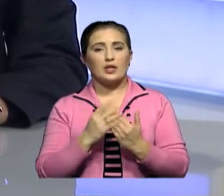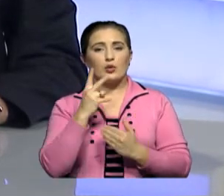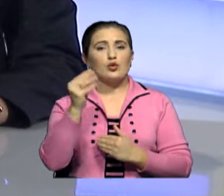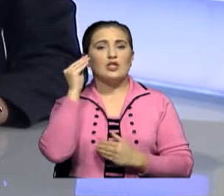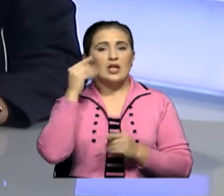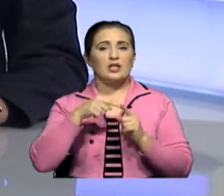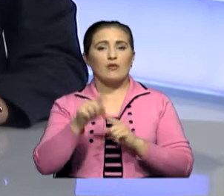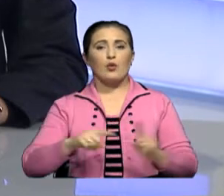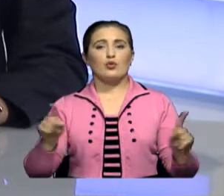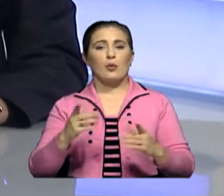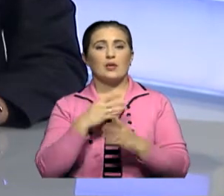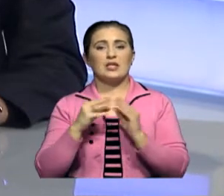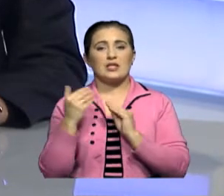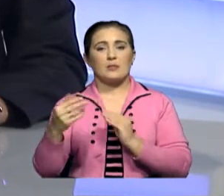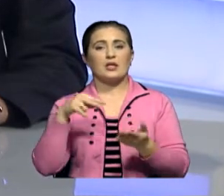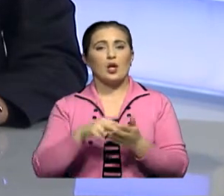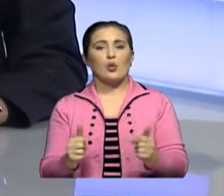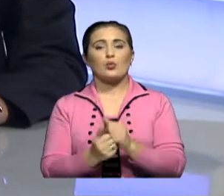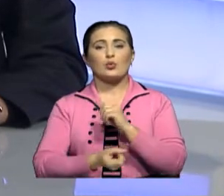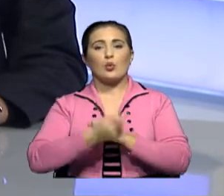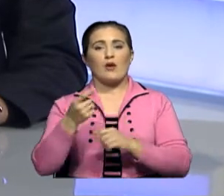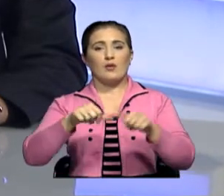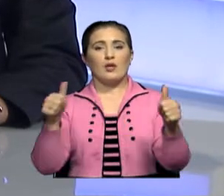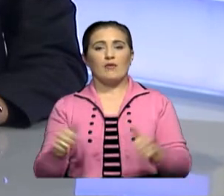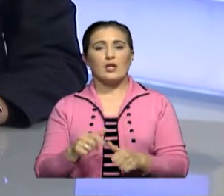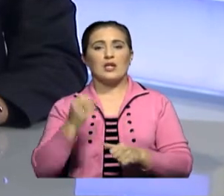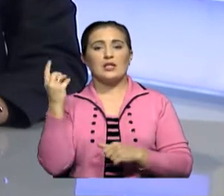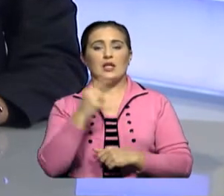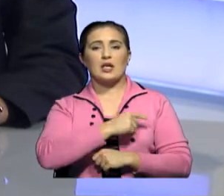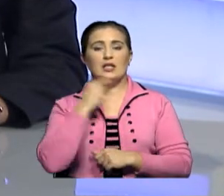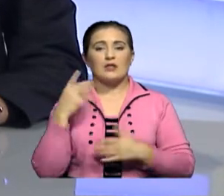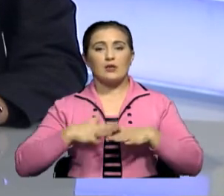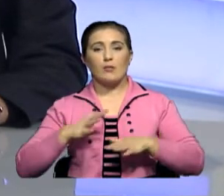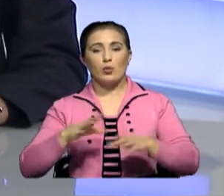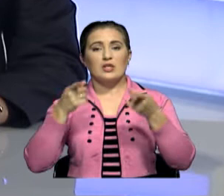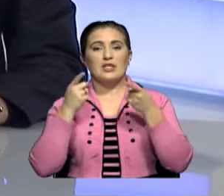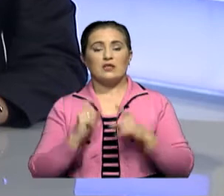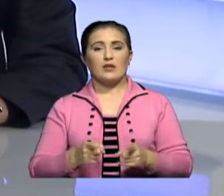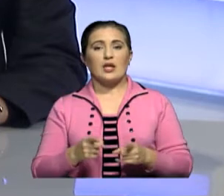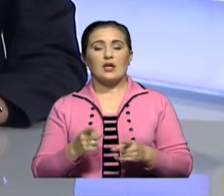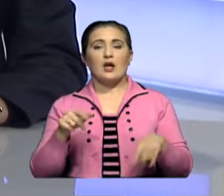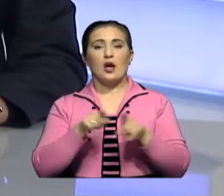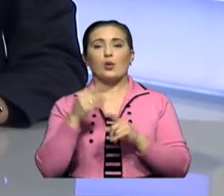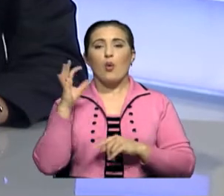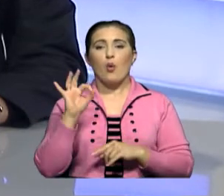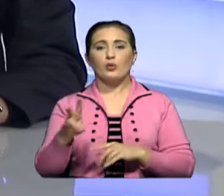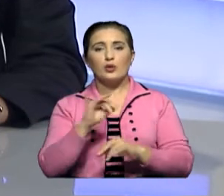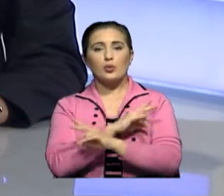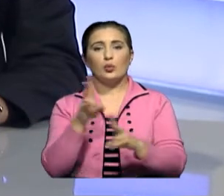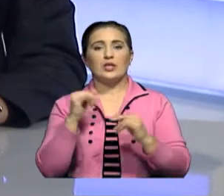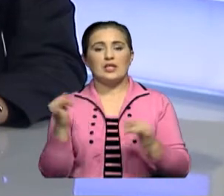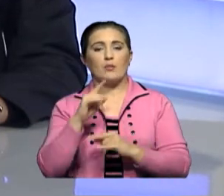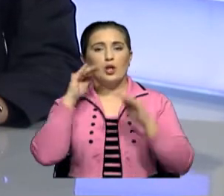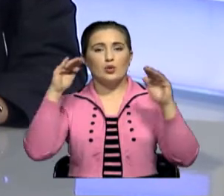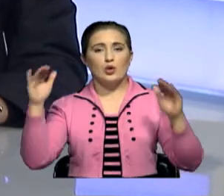зрения того что мы с ним стояли у истоков формирования молодой гвардии единой россии в крыму а действительно как он никто за интересы молодежи